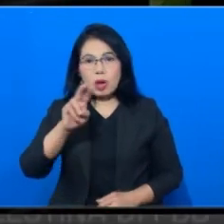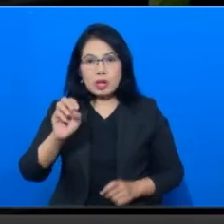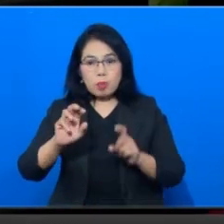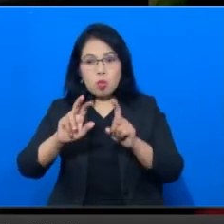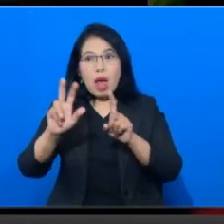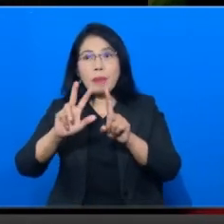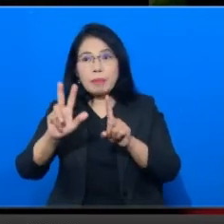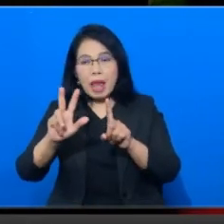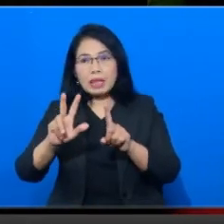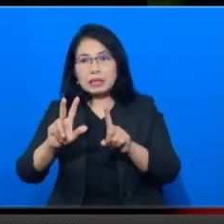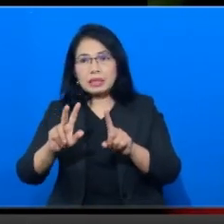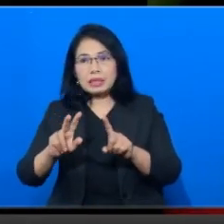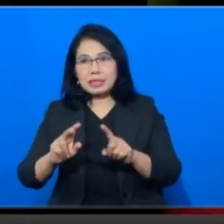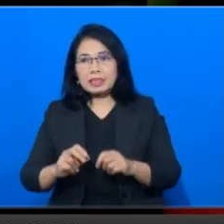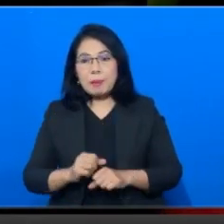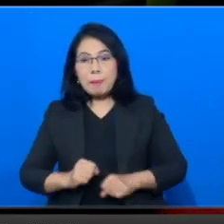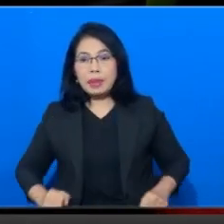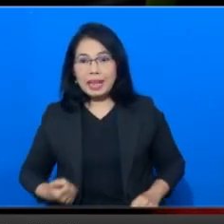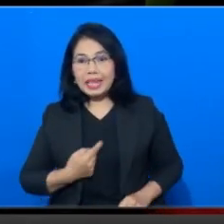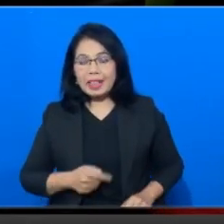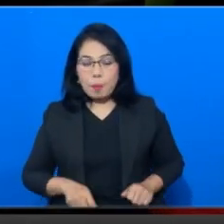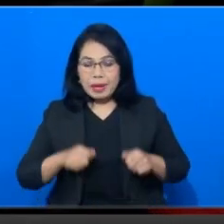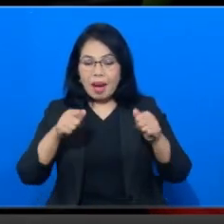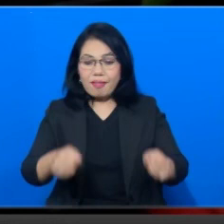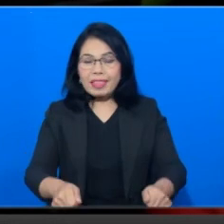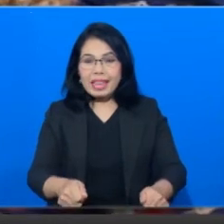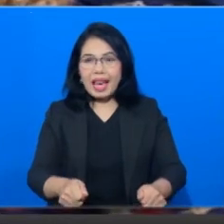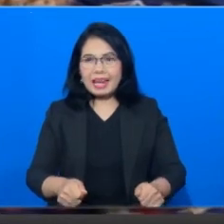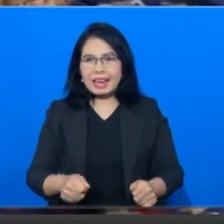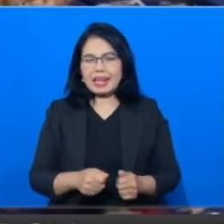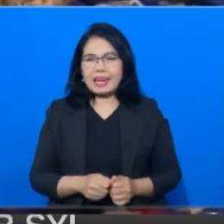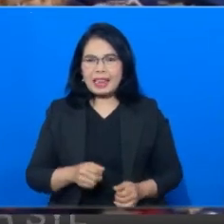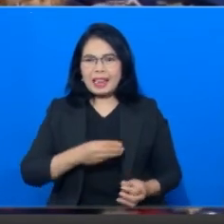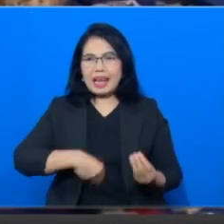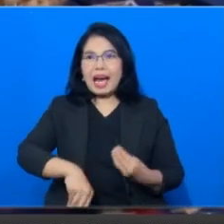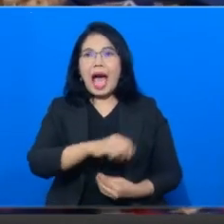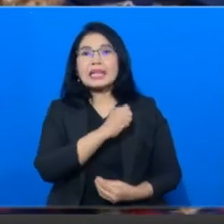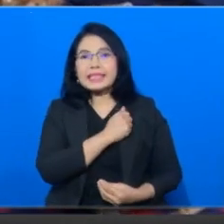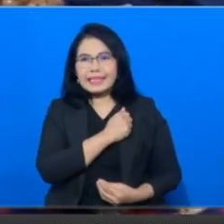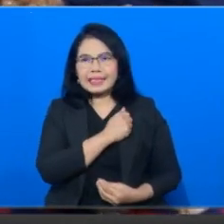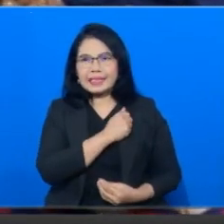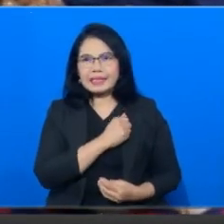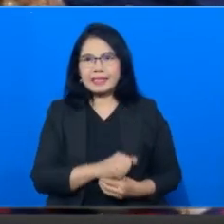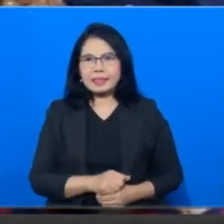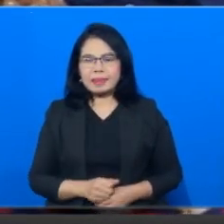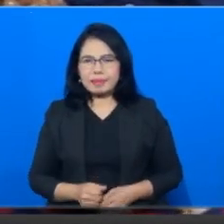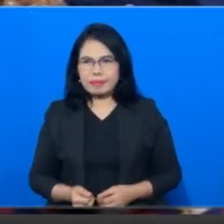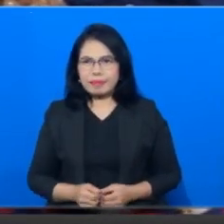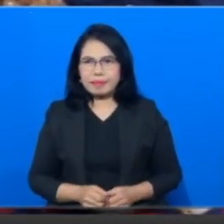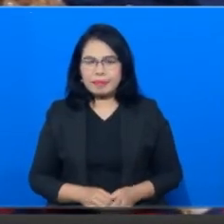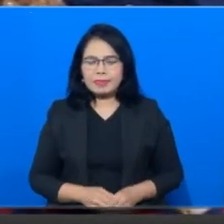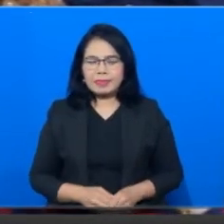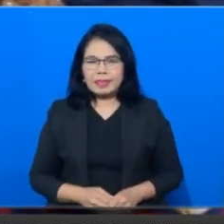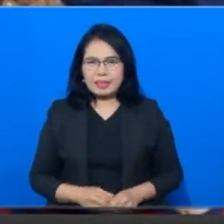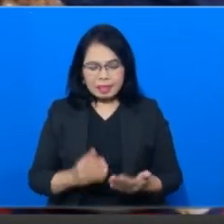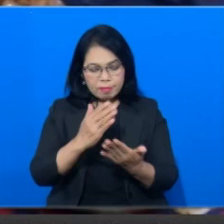Ngatimah akhirnya memberanikan diri mendaftar haji. Ngatimah tergabung dalam kelompok terbang 33 Embarkasi